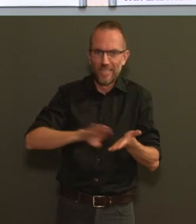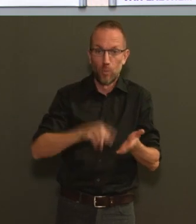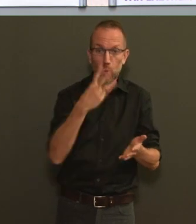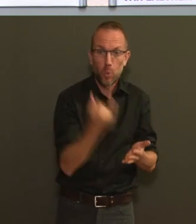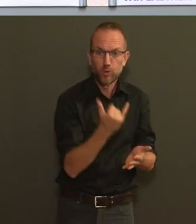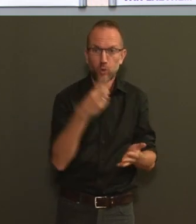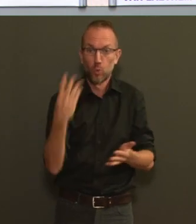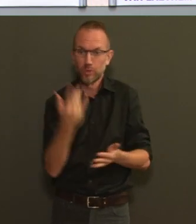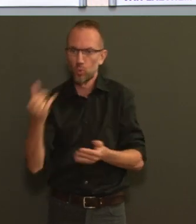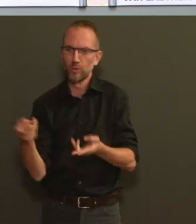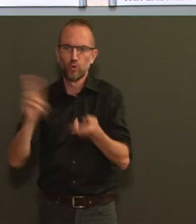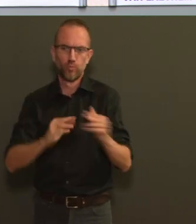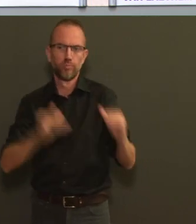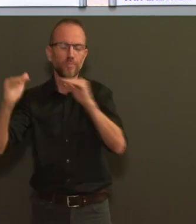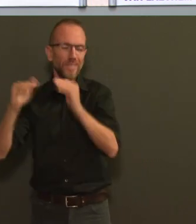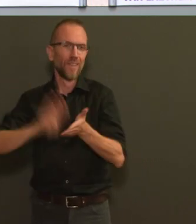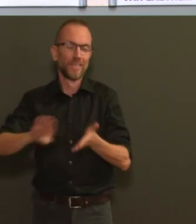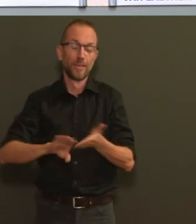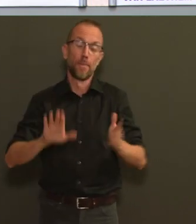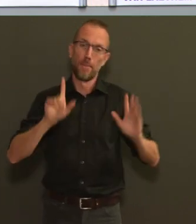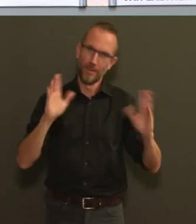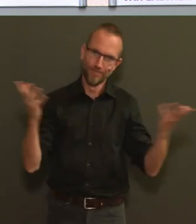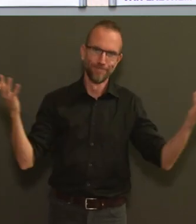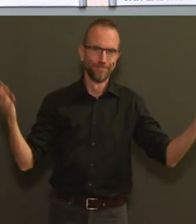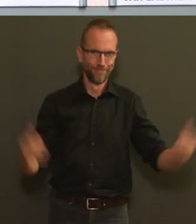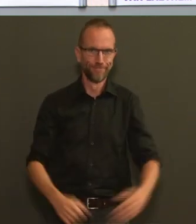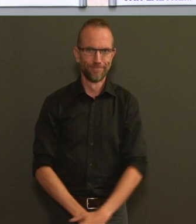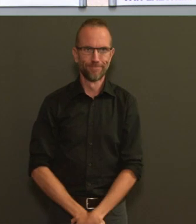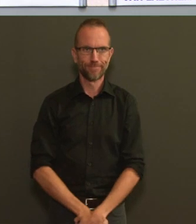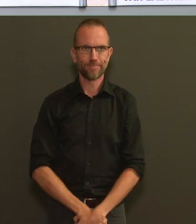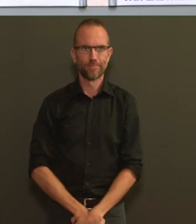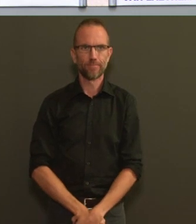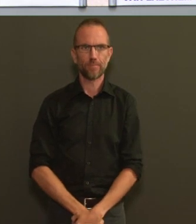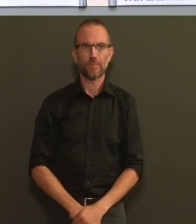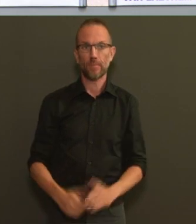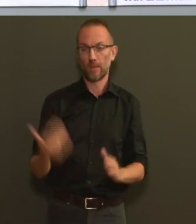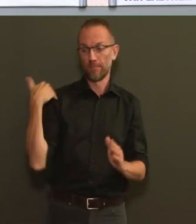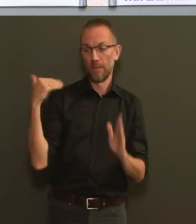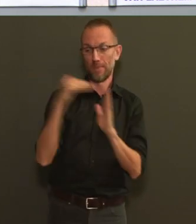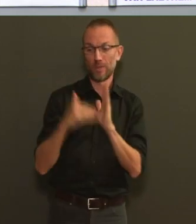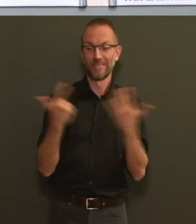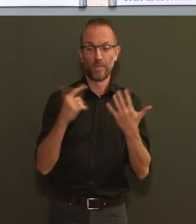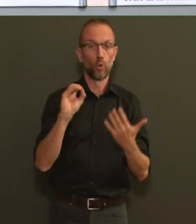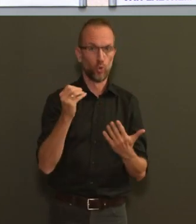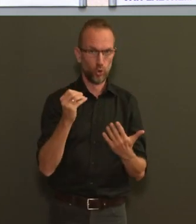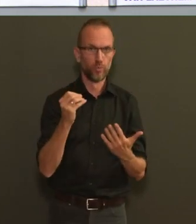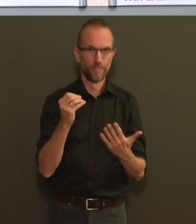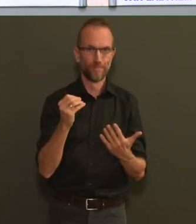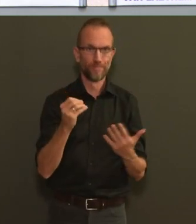vu des caractéristiques de ce virus. Mercredi 7, donc au milieu de la semaine passée, on a